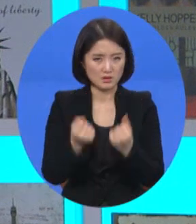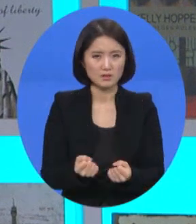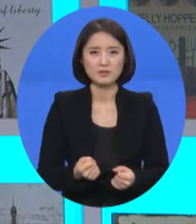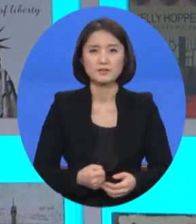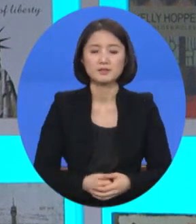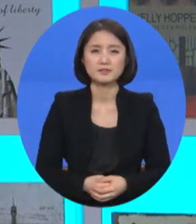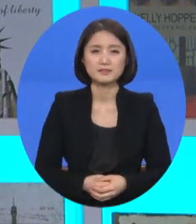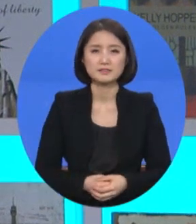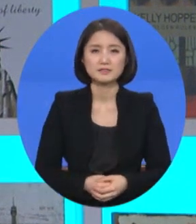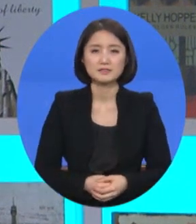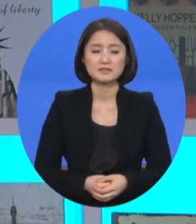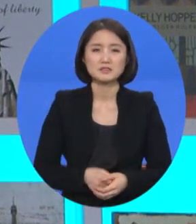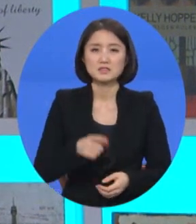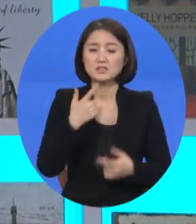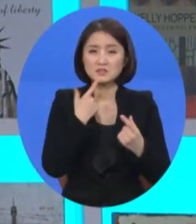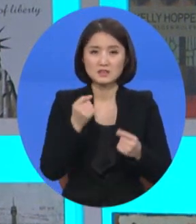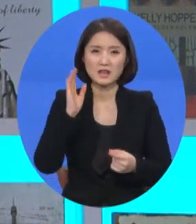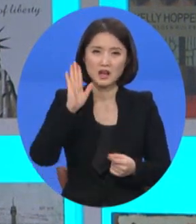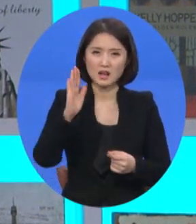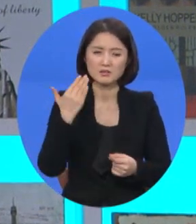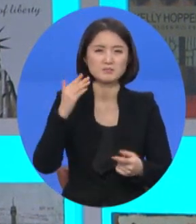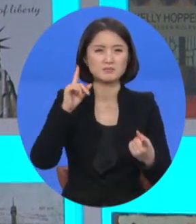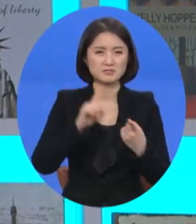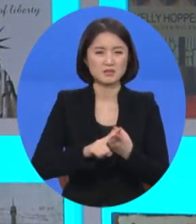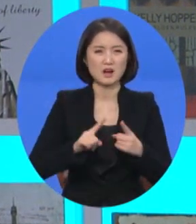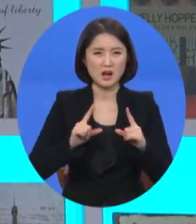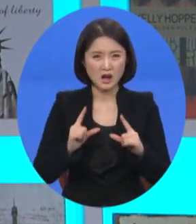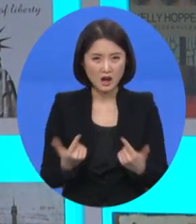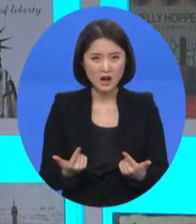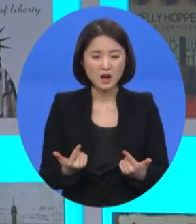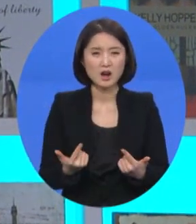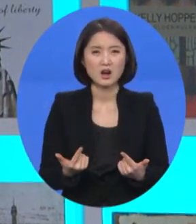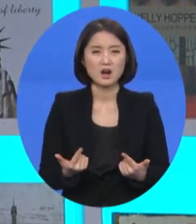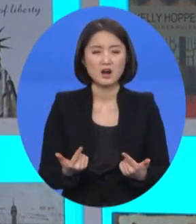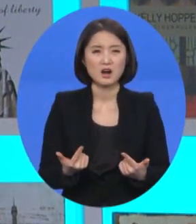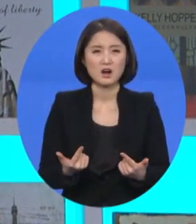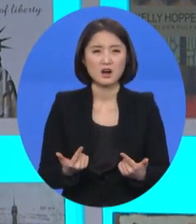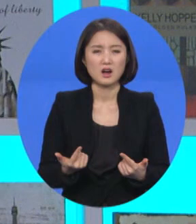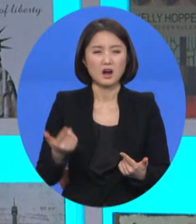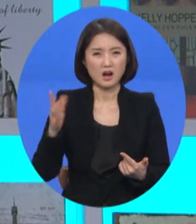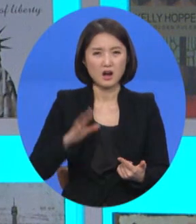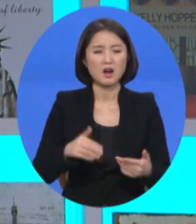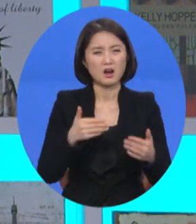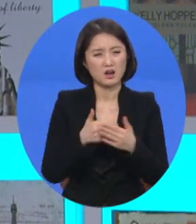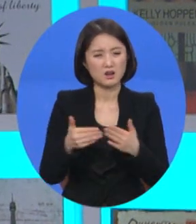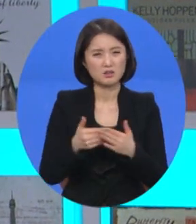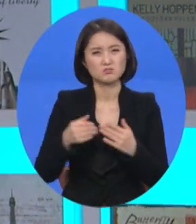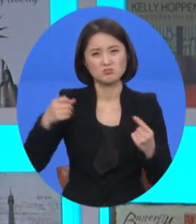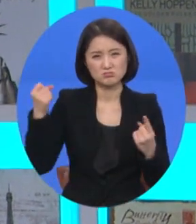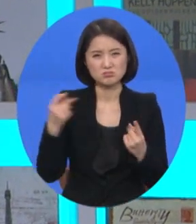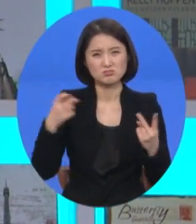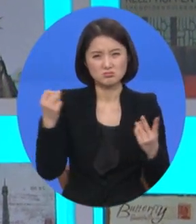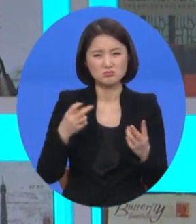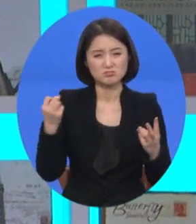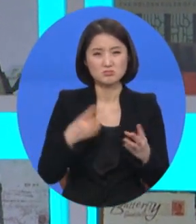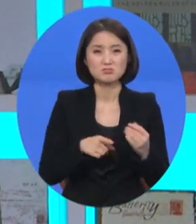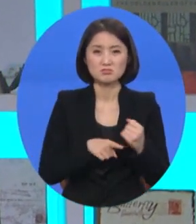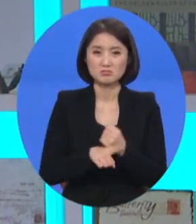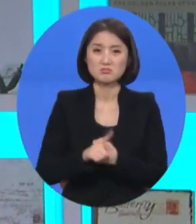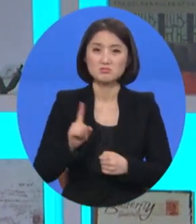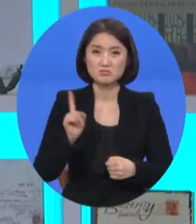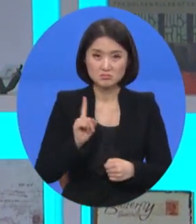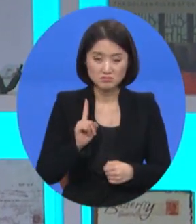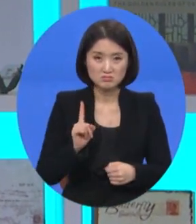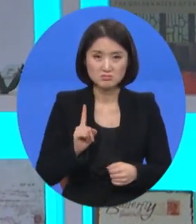그렇게 이체 맞지 않으면서 사리에 맞지 않는 그림을 그렇게 출 기차게 그린 이유로 뭐냐면 우리의 끓임